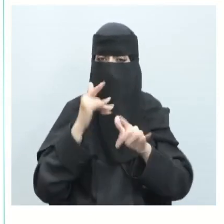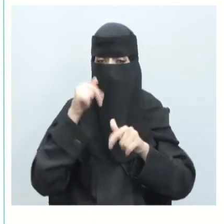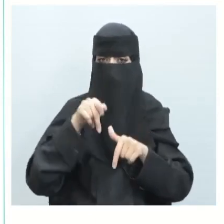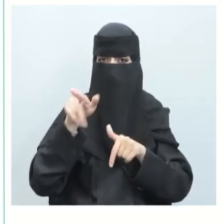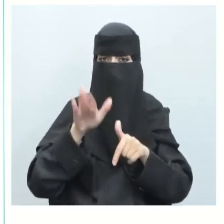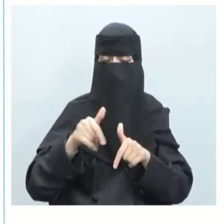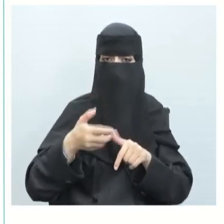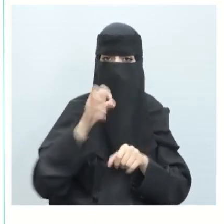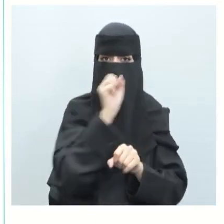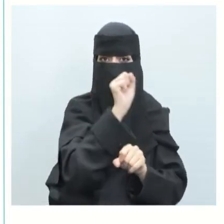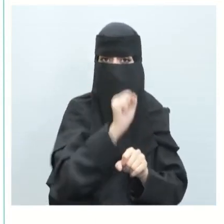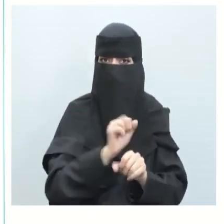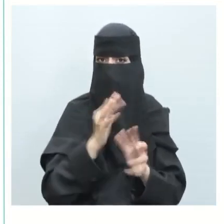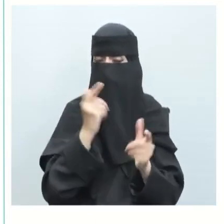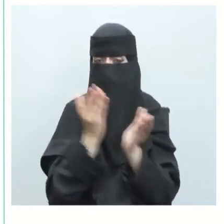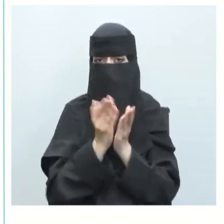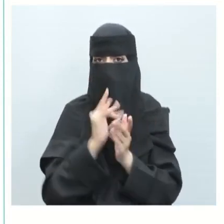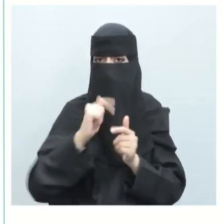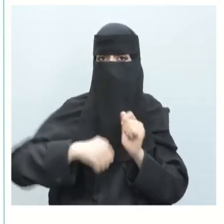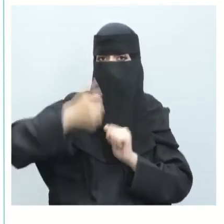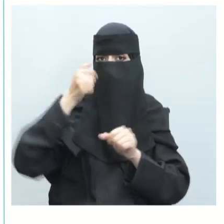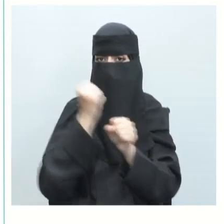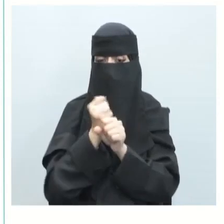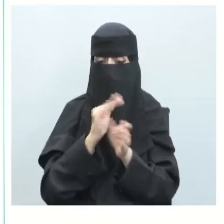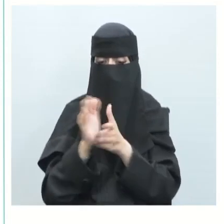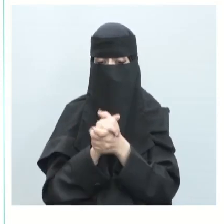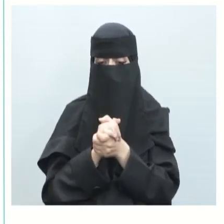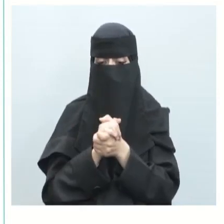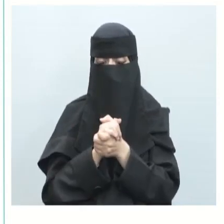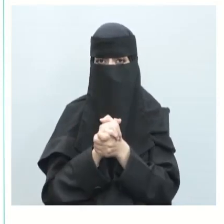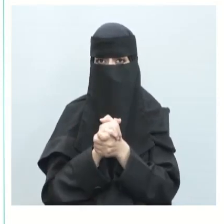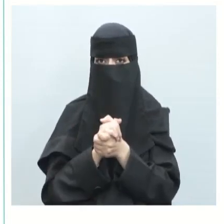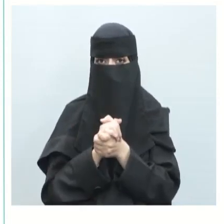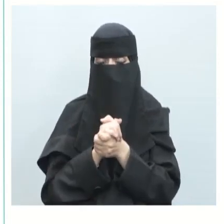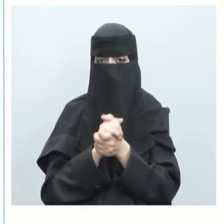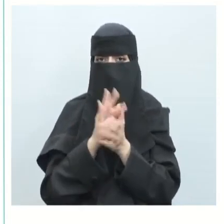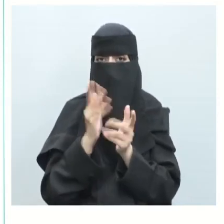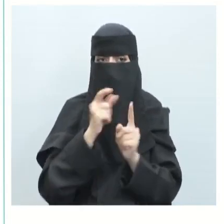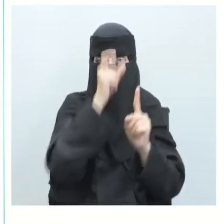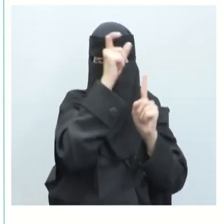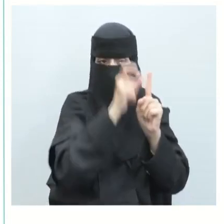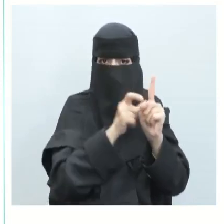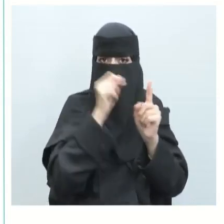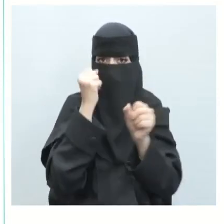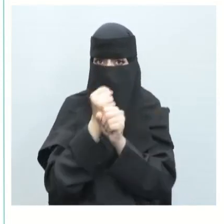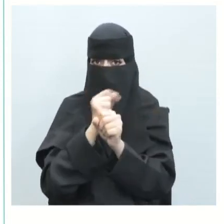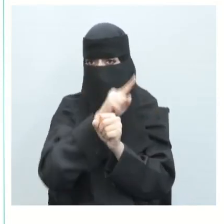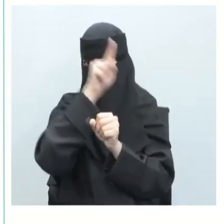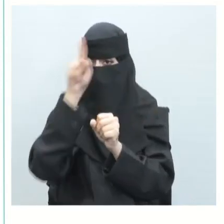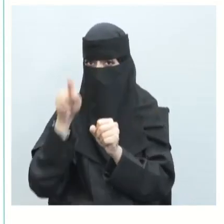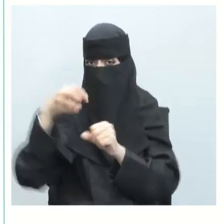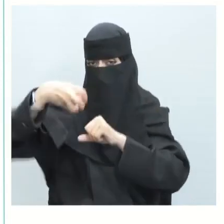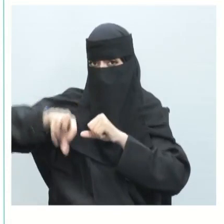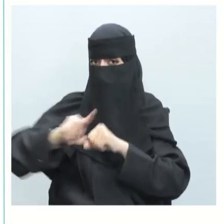ايضا على تخصصاتهم وبالتالي سينجحون في العمل حينما اسرد الموظف وظيفه لا يحبذها او يجدها غ